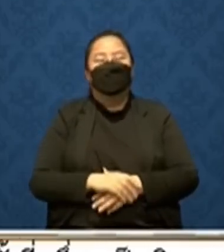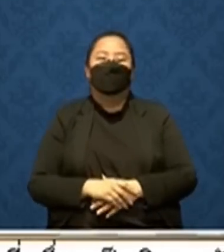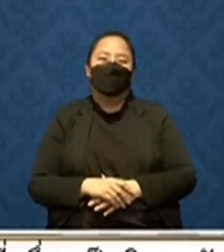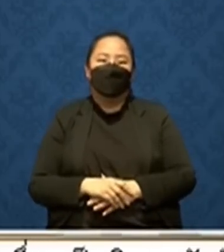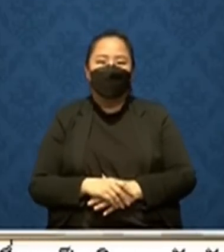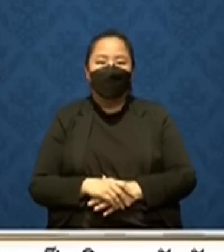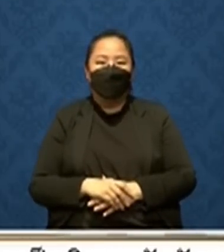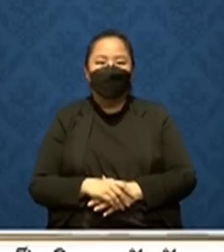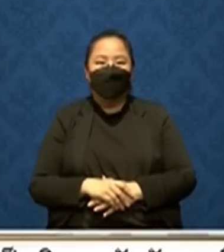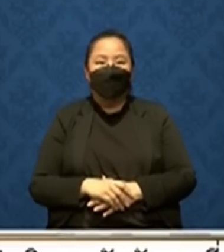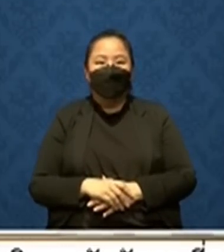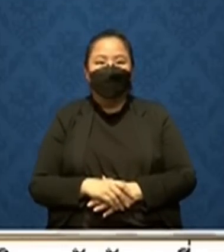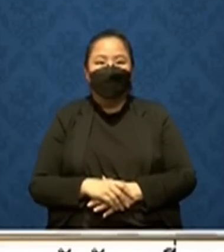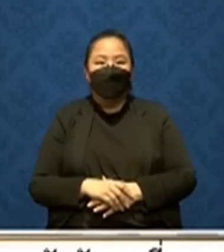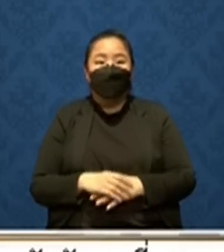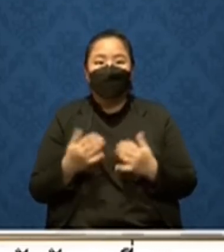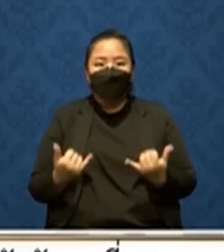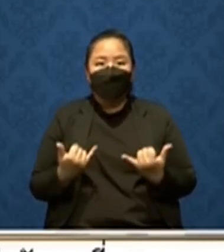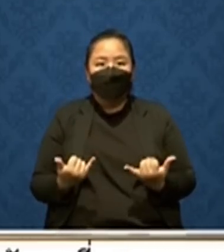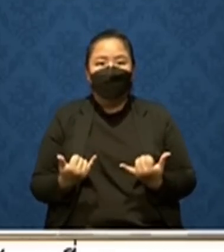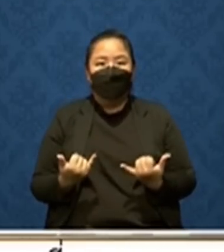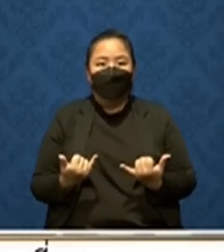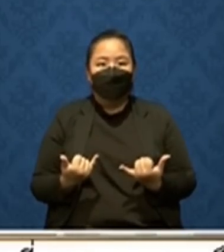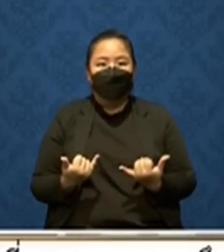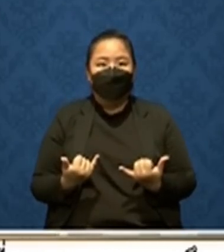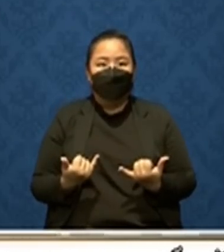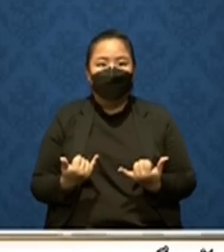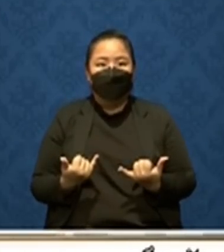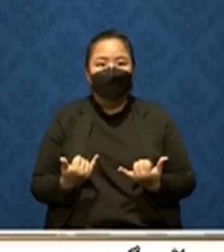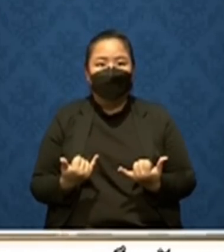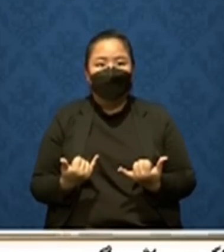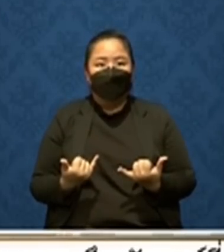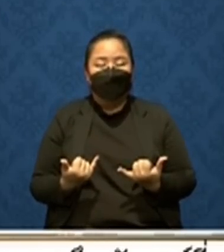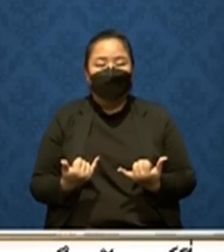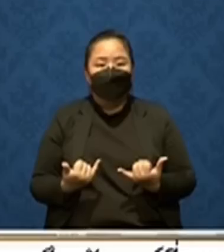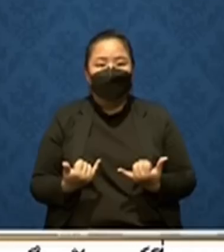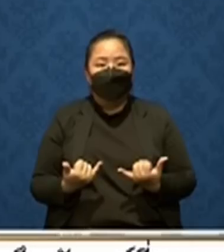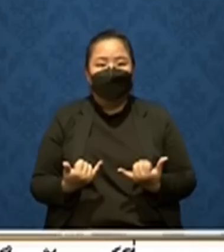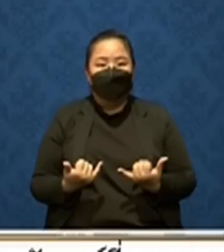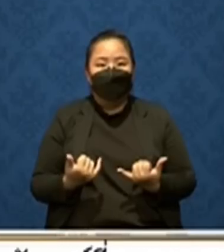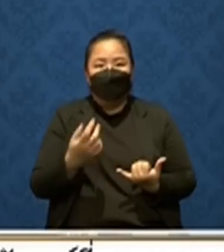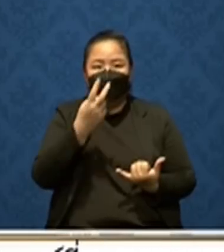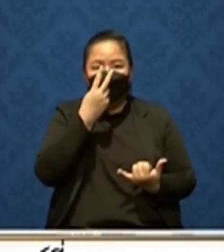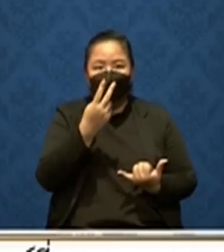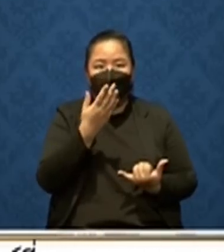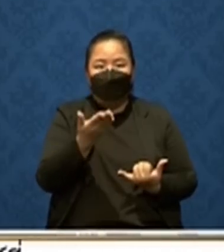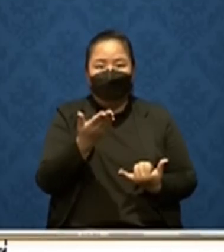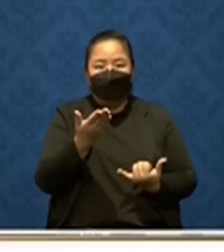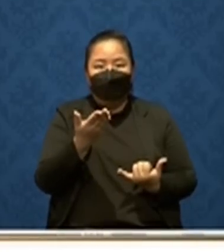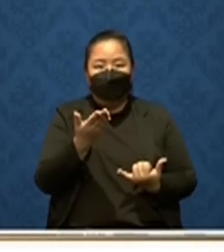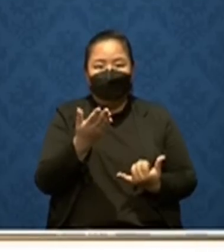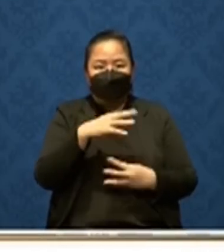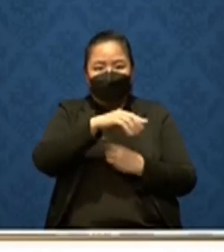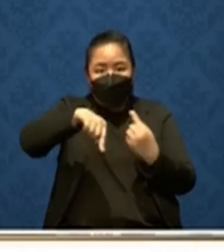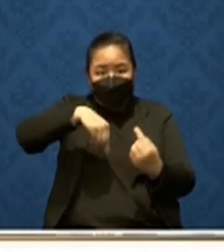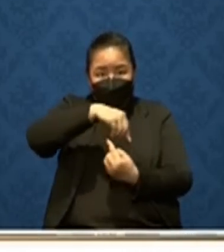ครับว่าขณะนี้เนี่ยน้องข้าดูสมรรถนะสถานะทางด้านเสร็จ